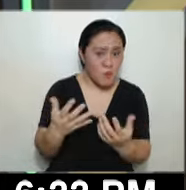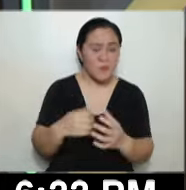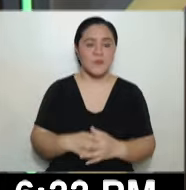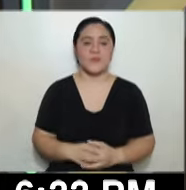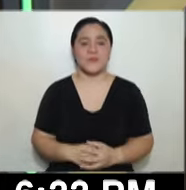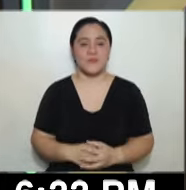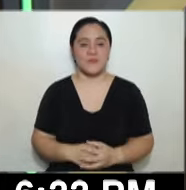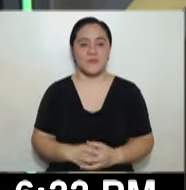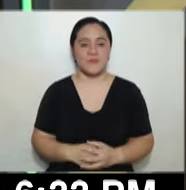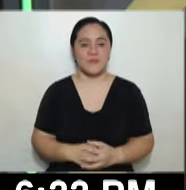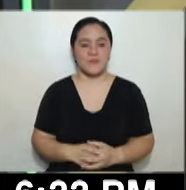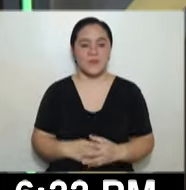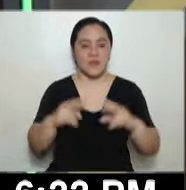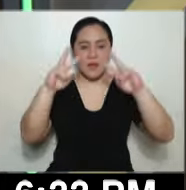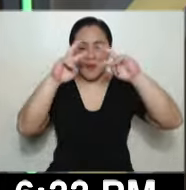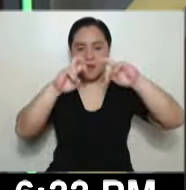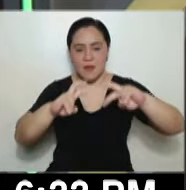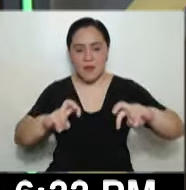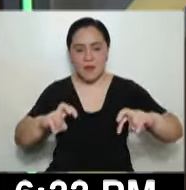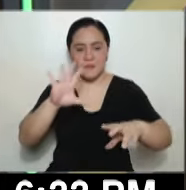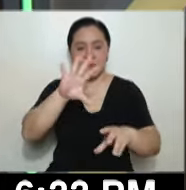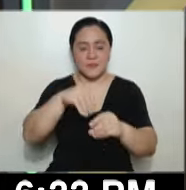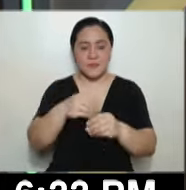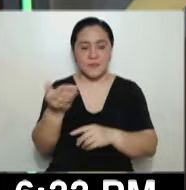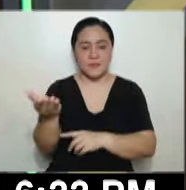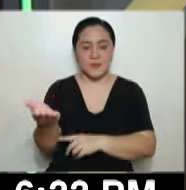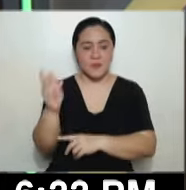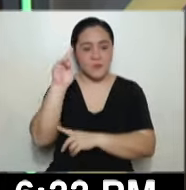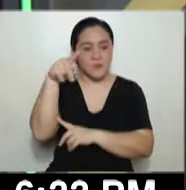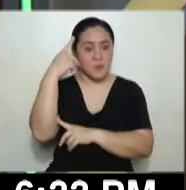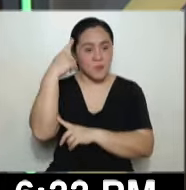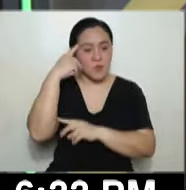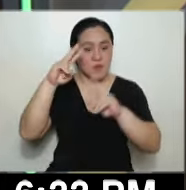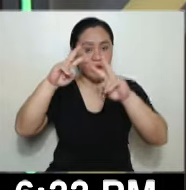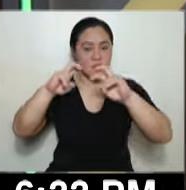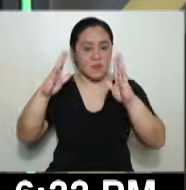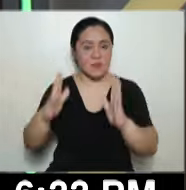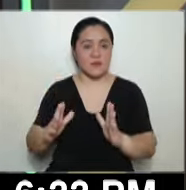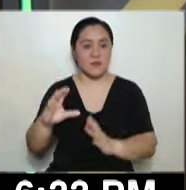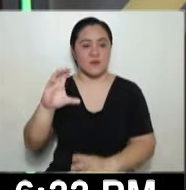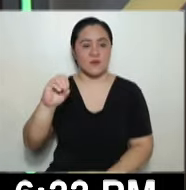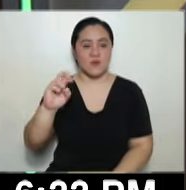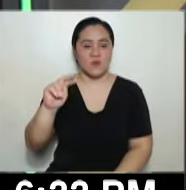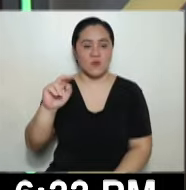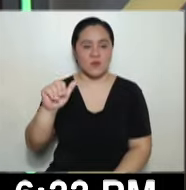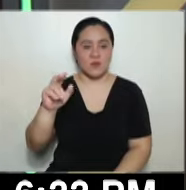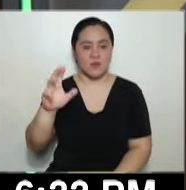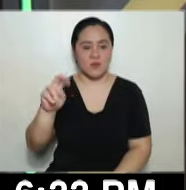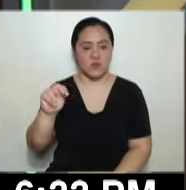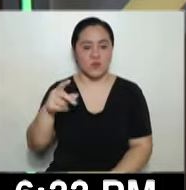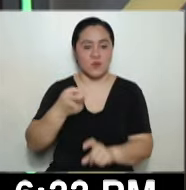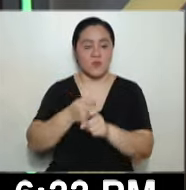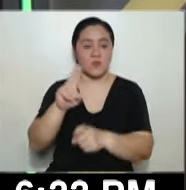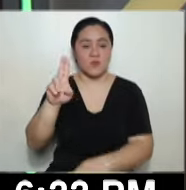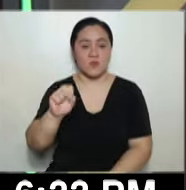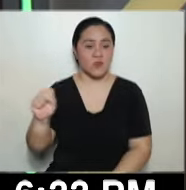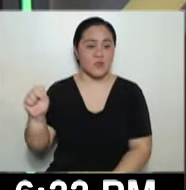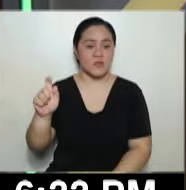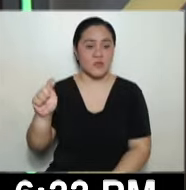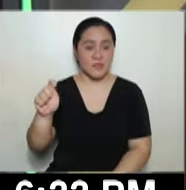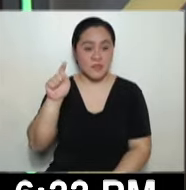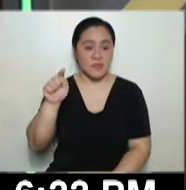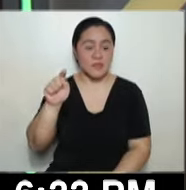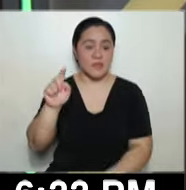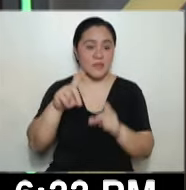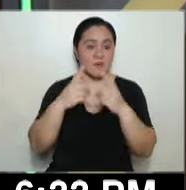Para himayin ang isyong yan, makakasama natin ang 2 political analyst, si Dennis Coronacion ng UST Department of Political